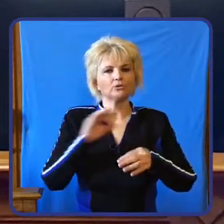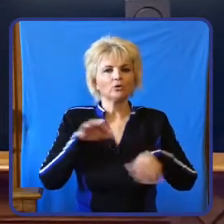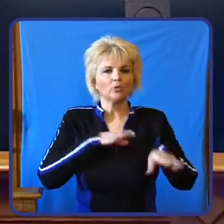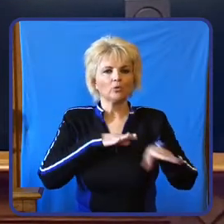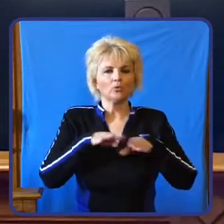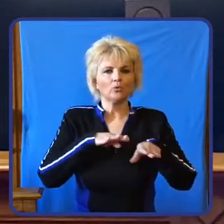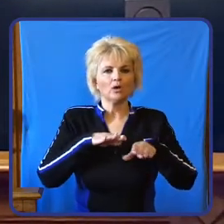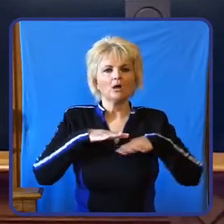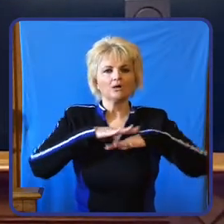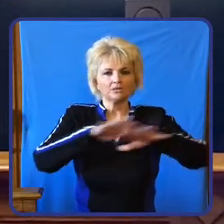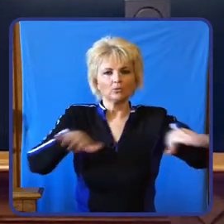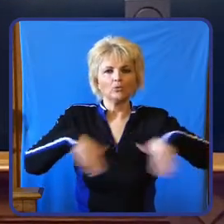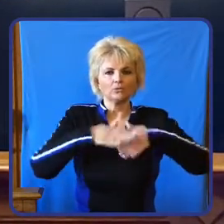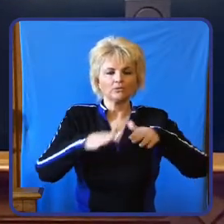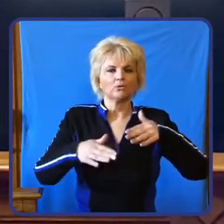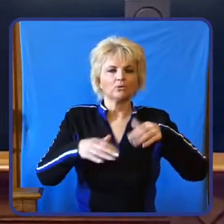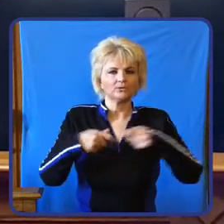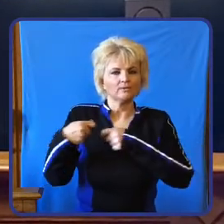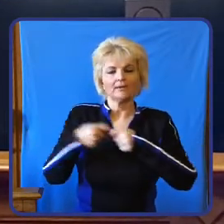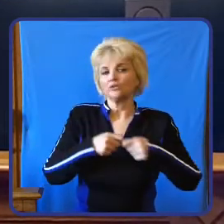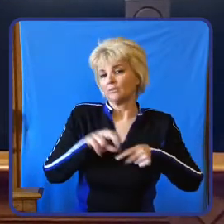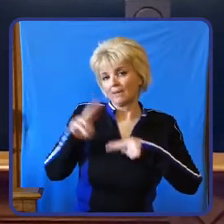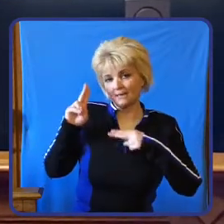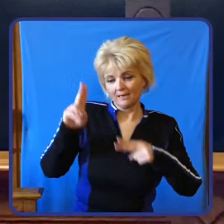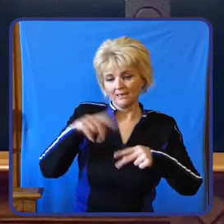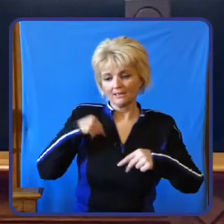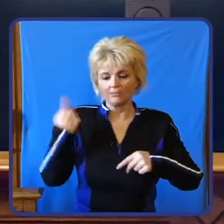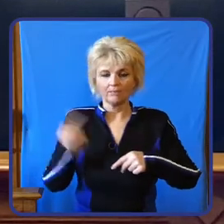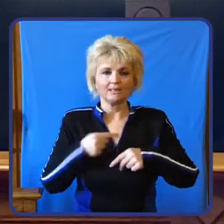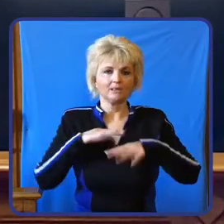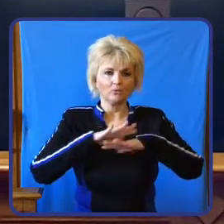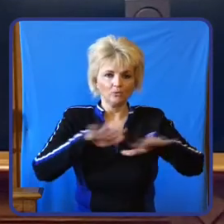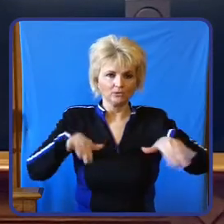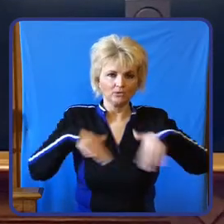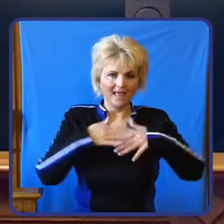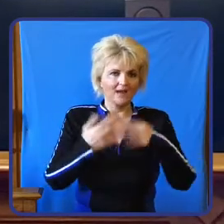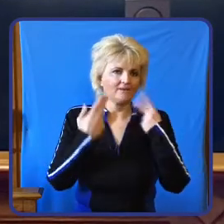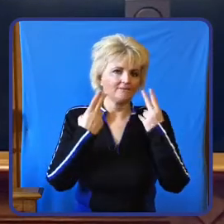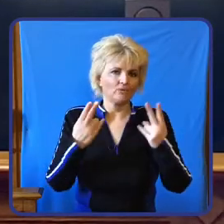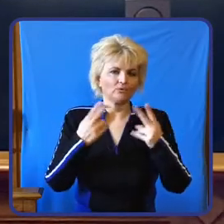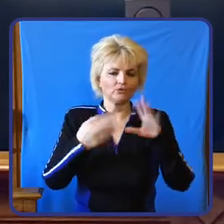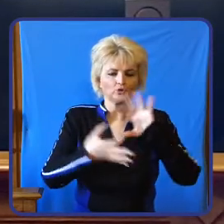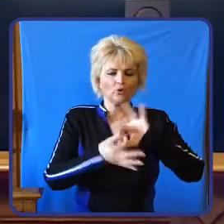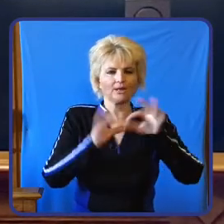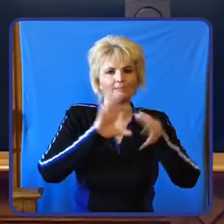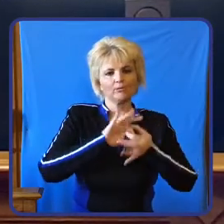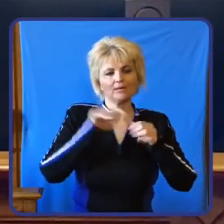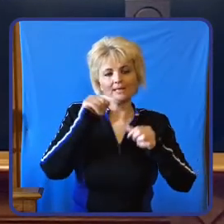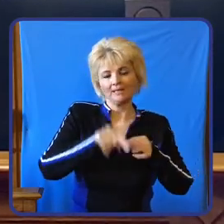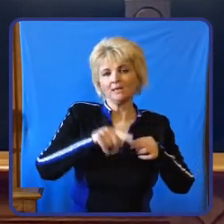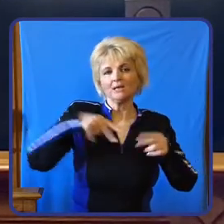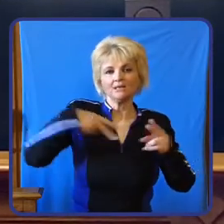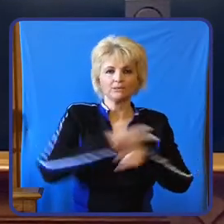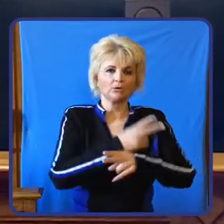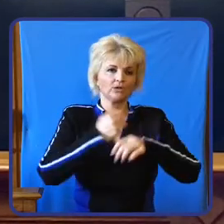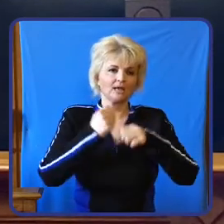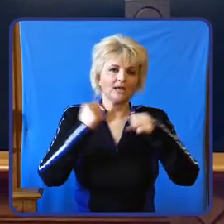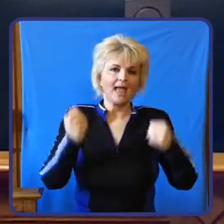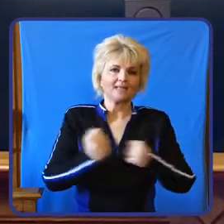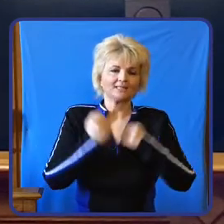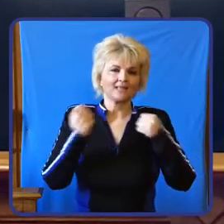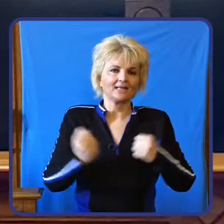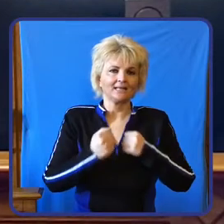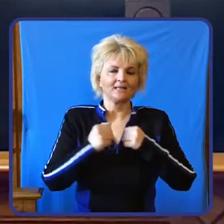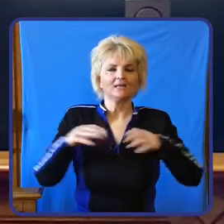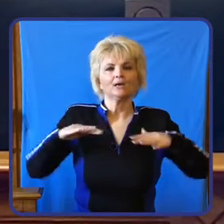mi úszodánk annyira fontos. Többek között az olimpikonjaink itt szoktak edzeni, az úszó